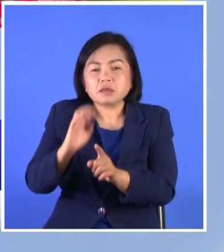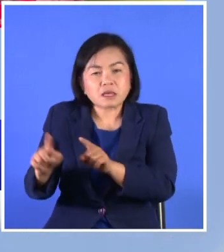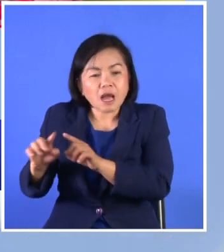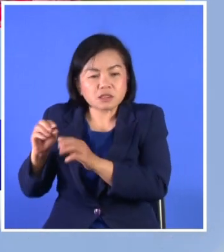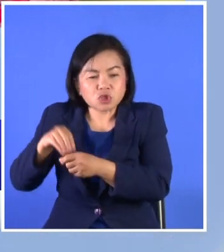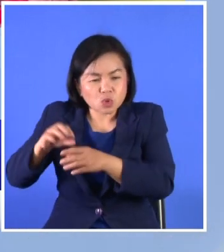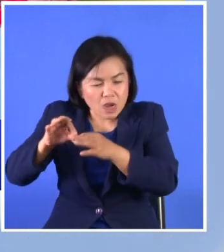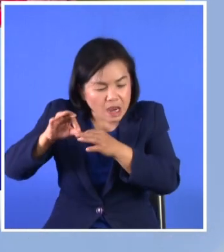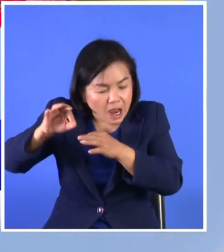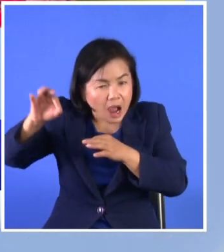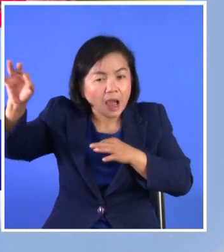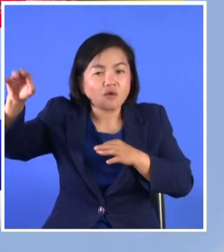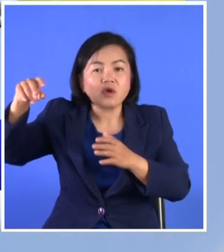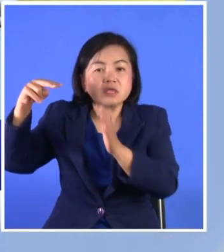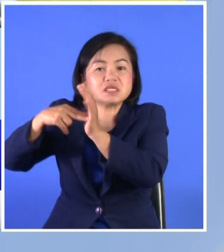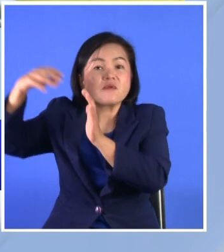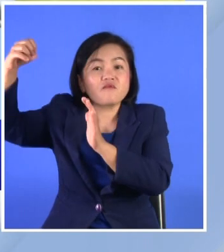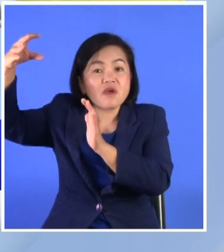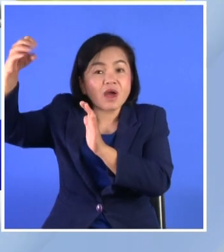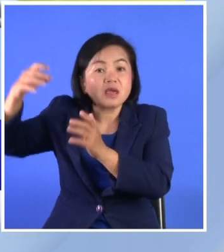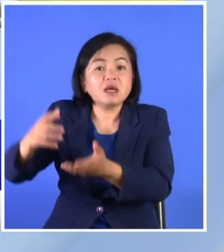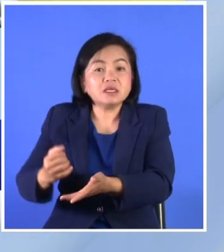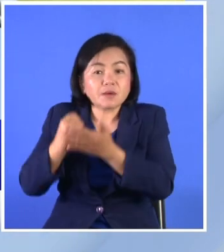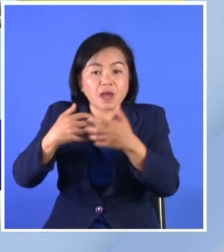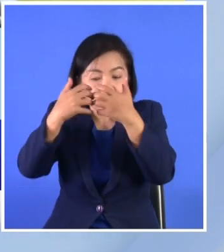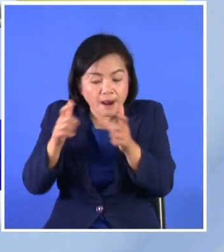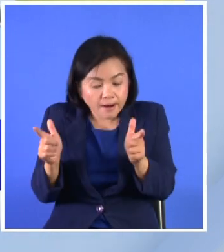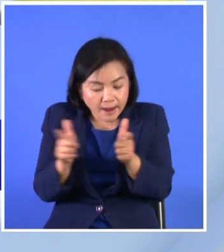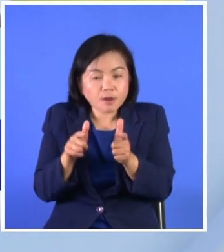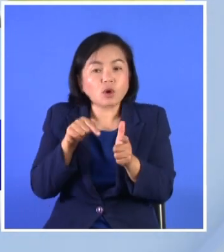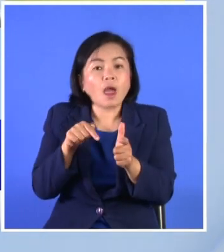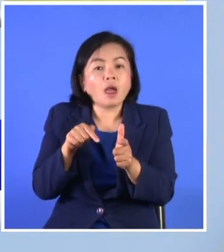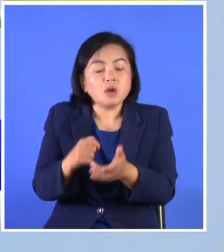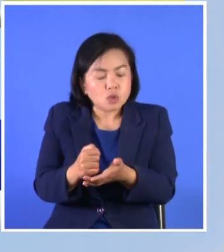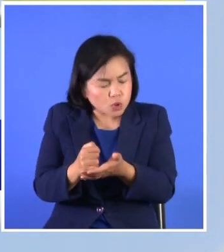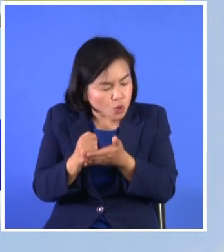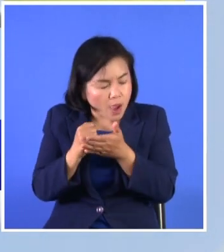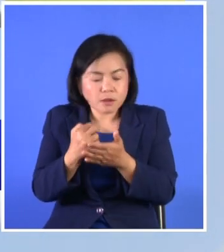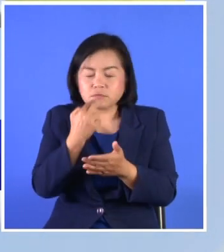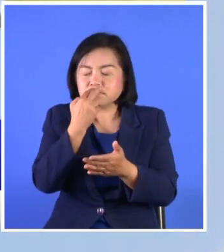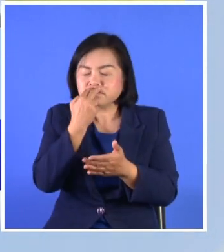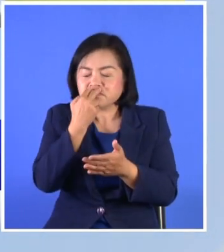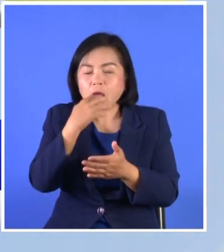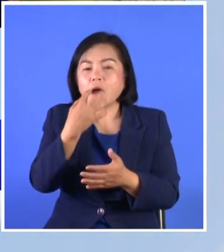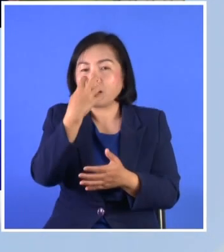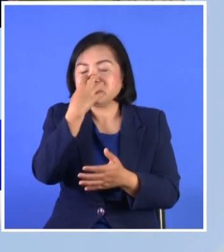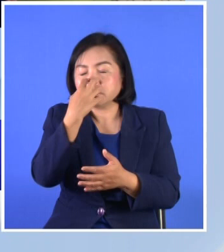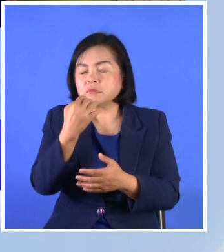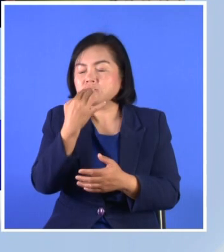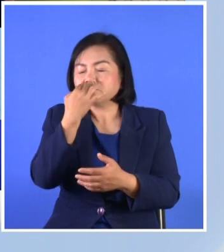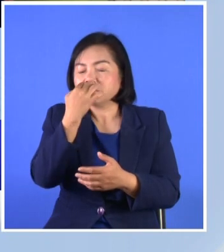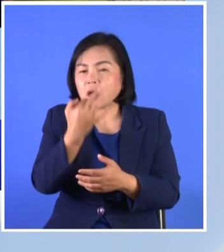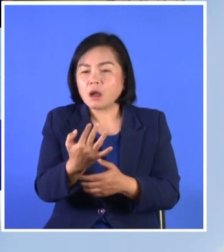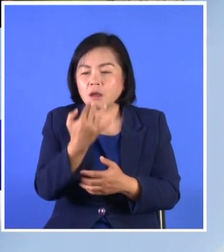ที่พอจะมีไฟฟ้าใช้การใช้เครื่องผลิตออกซิเจนเนี่ยจะเป็นอุปกรณ์ที่สามารถอำนวยความสะดวกให้กับผู้ป่วยที่อยู่ในพื้น